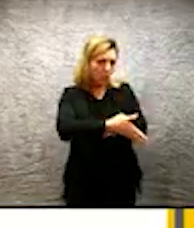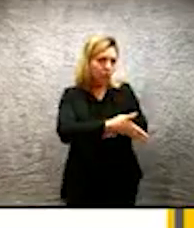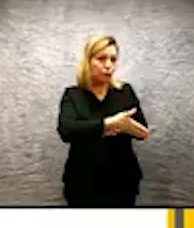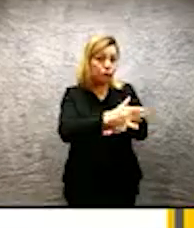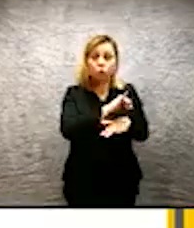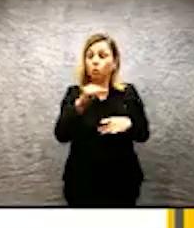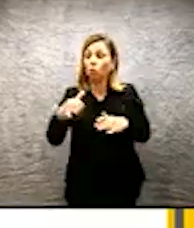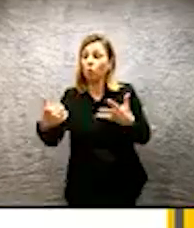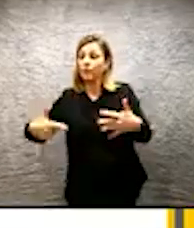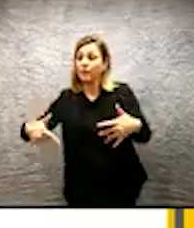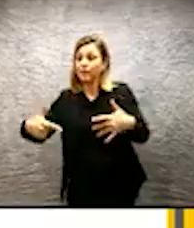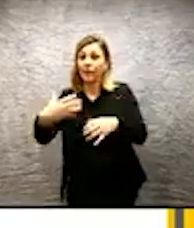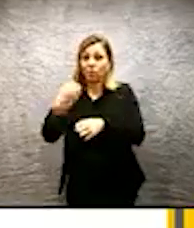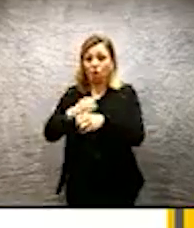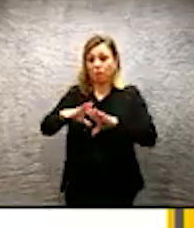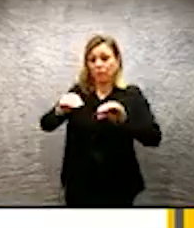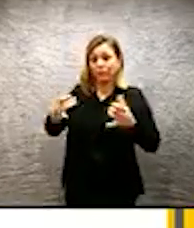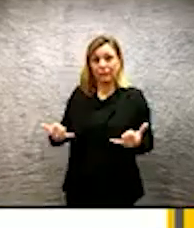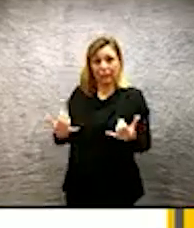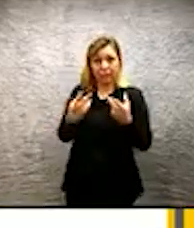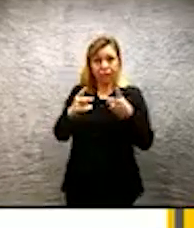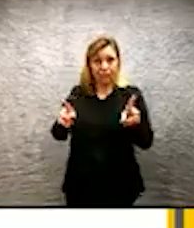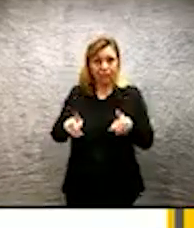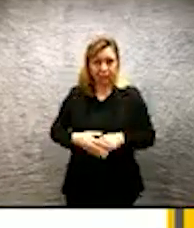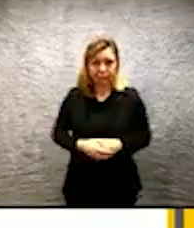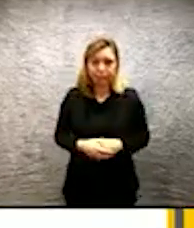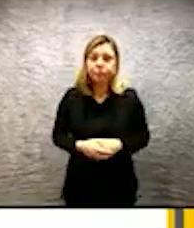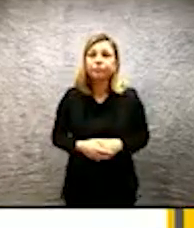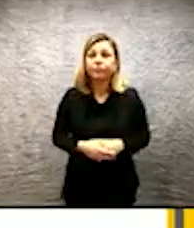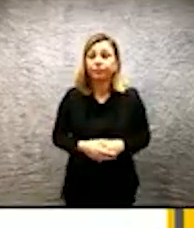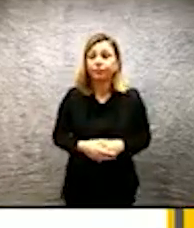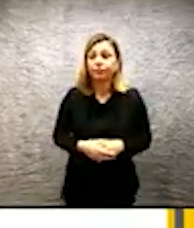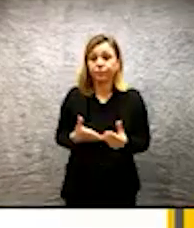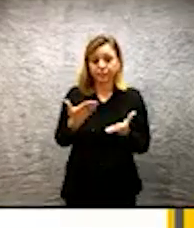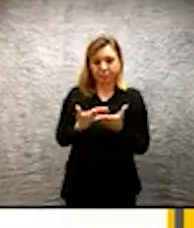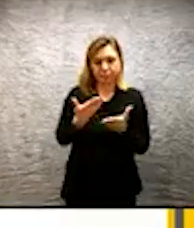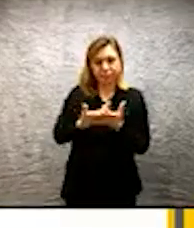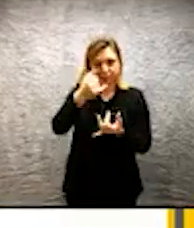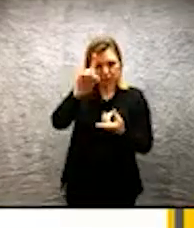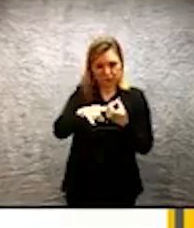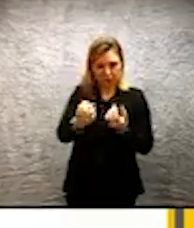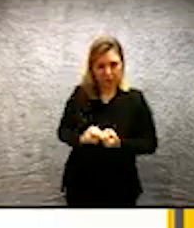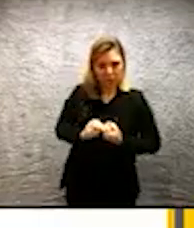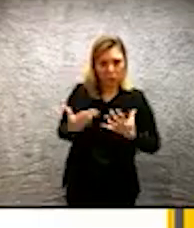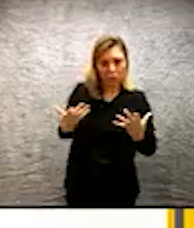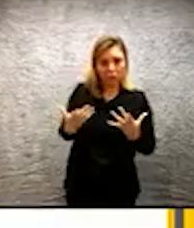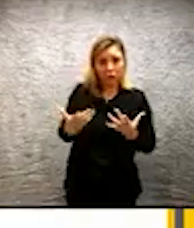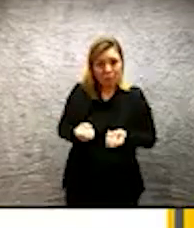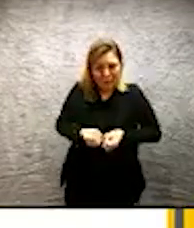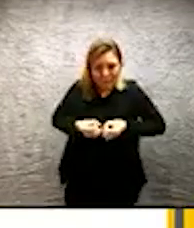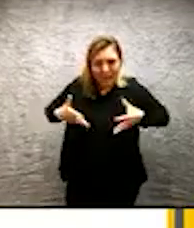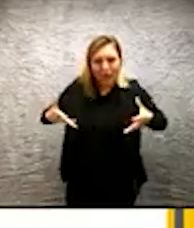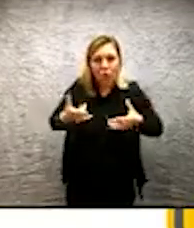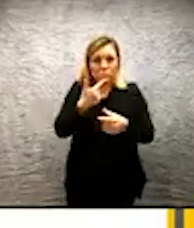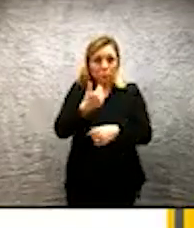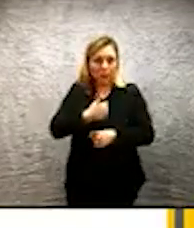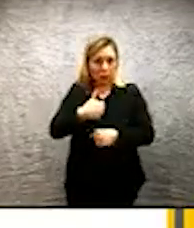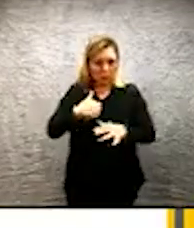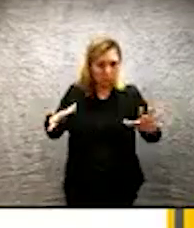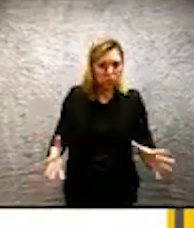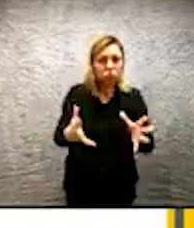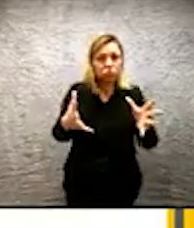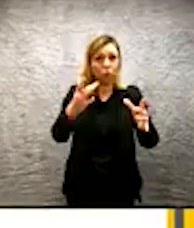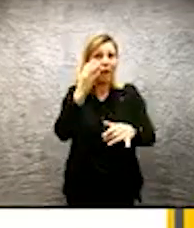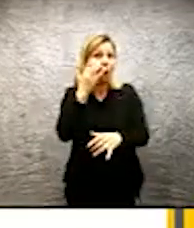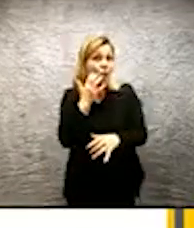17 ans, habitant la commune de Vambrechy. Il a pour vocation de favoriser l'épanouissement et le développement personnel des adolescents